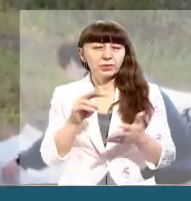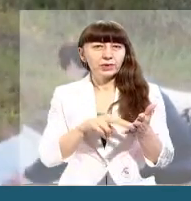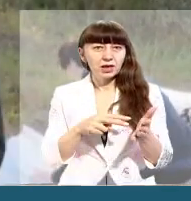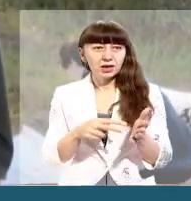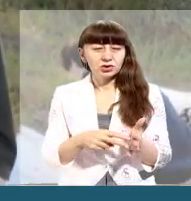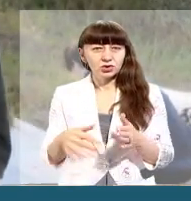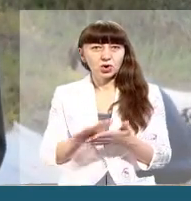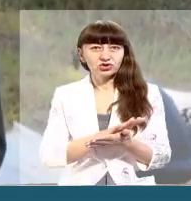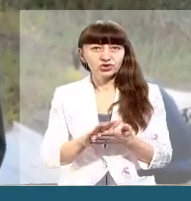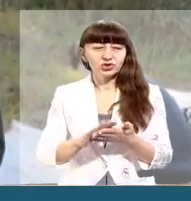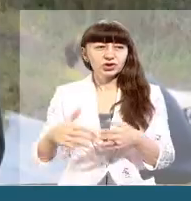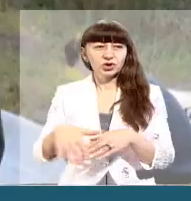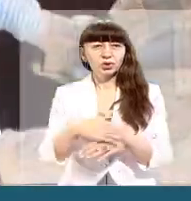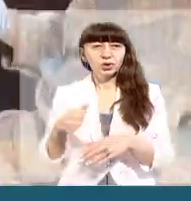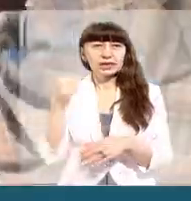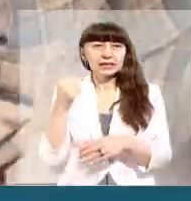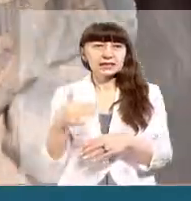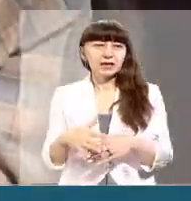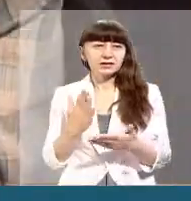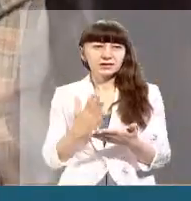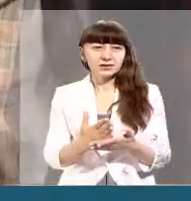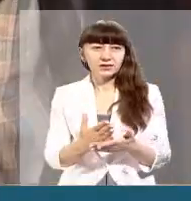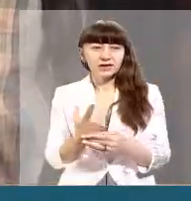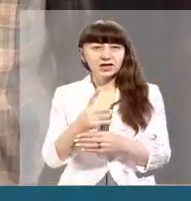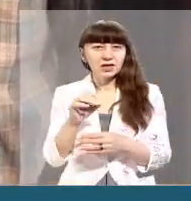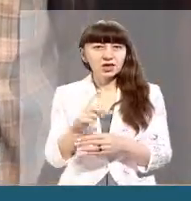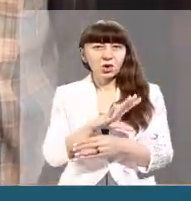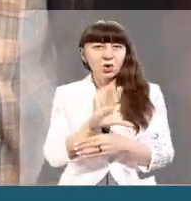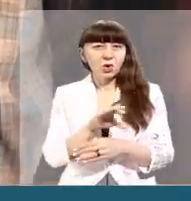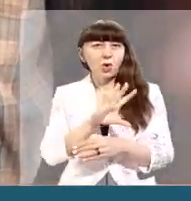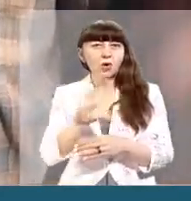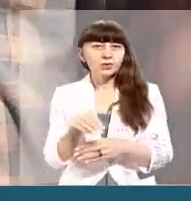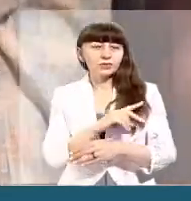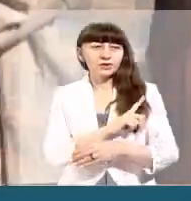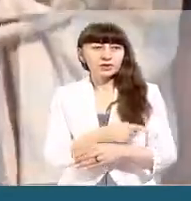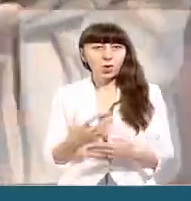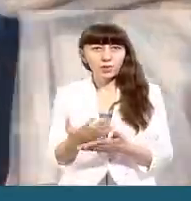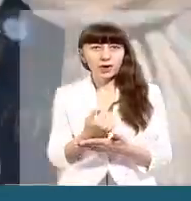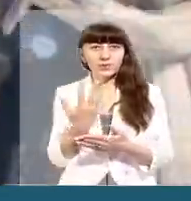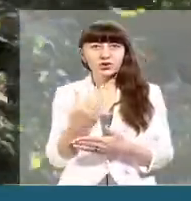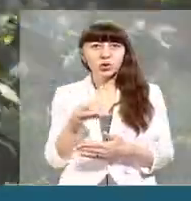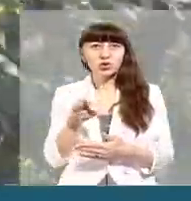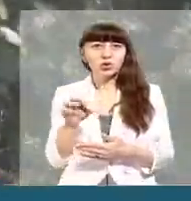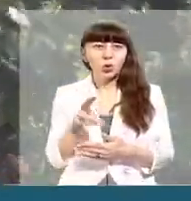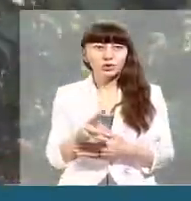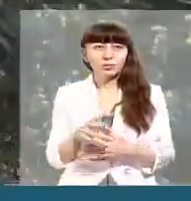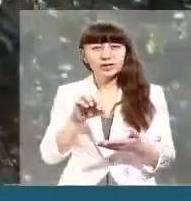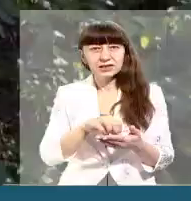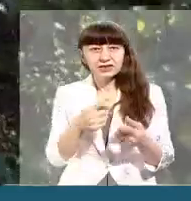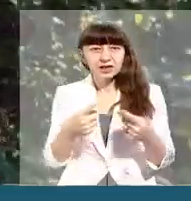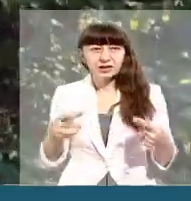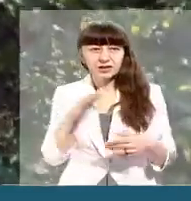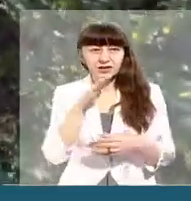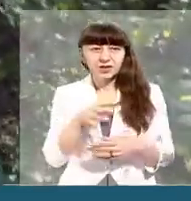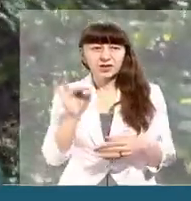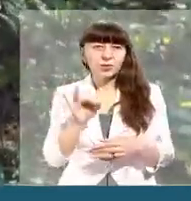убрать всю территорию, которая сзади нас находится. В этот раз общими силами было собрано порядка 500 тонн отходов. Представители разных